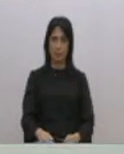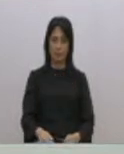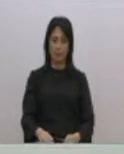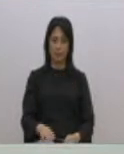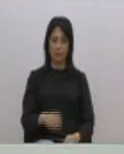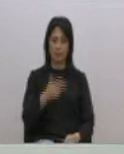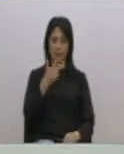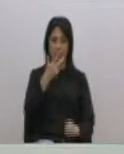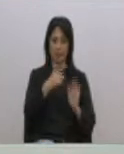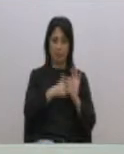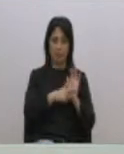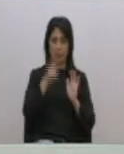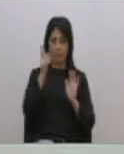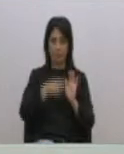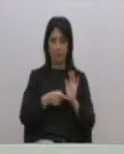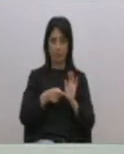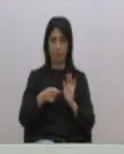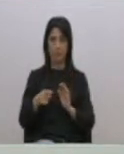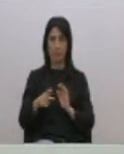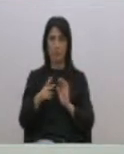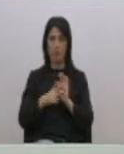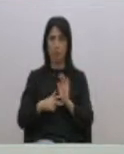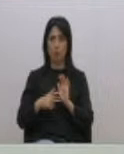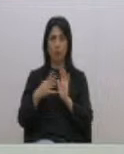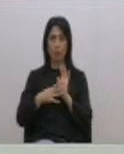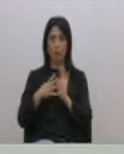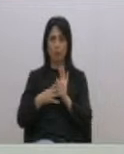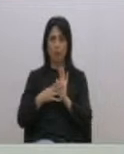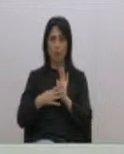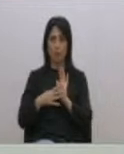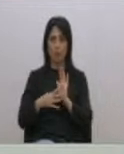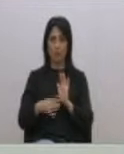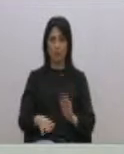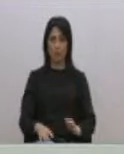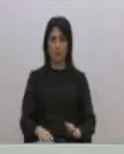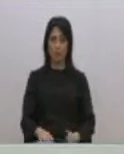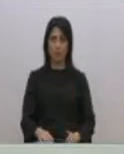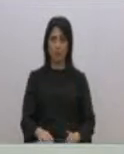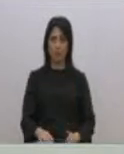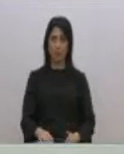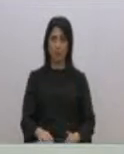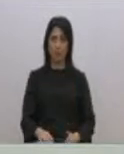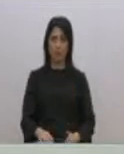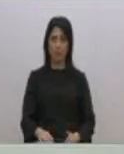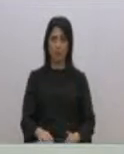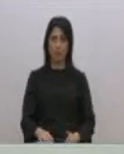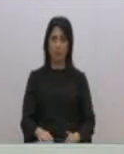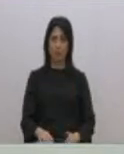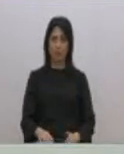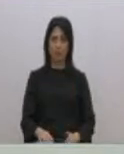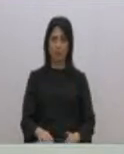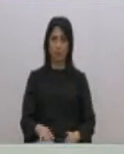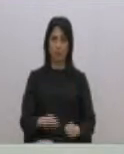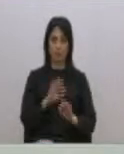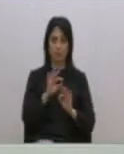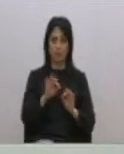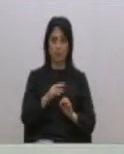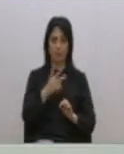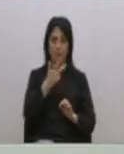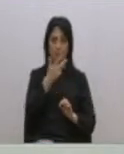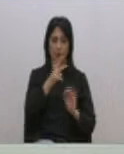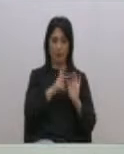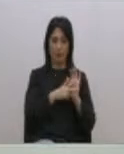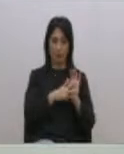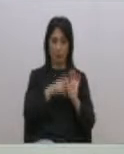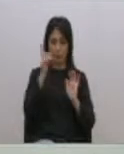proiectis ozda metchid mete puncte, reglementis otchunza meate buchli. Araris, întrebări. Întrebări. Araris, proiectis ozda metura